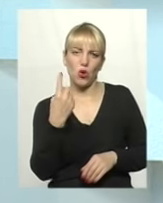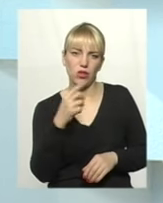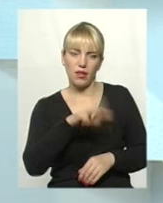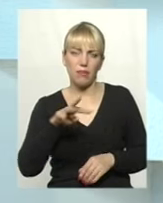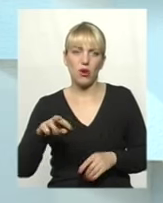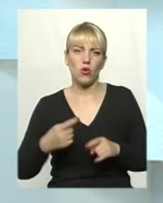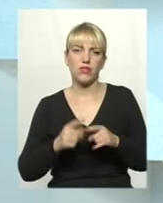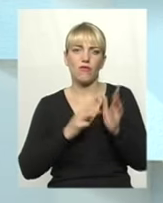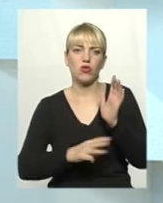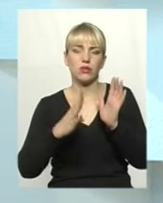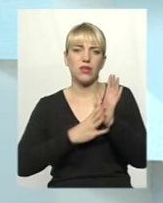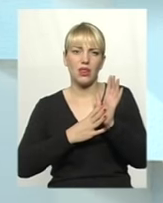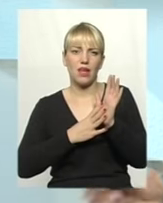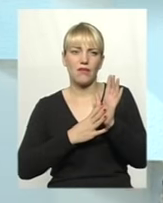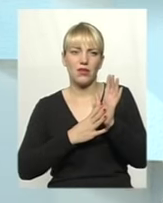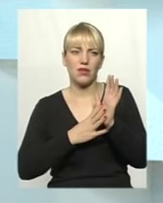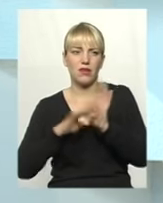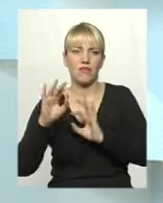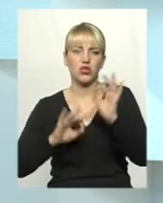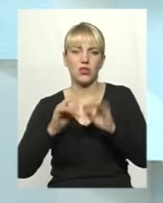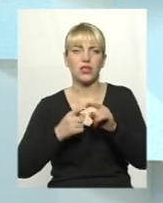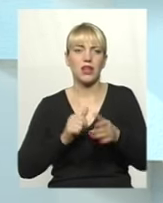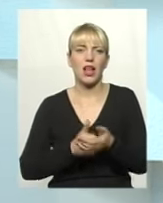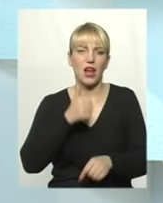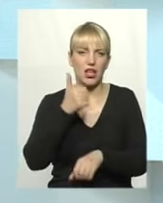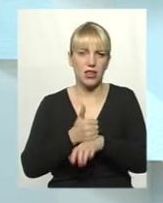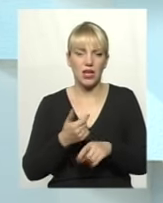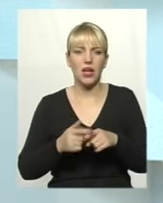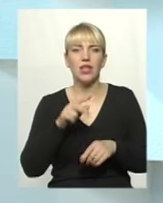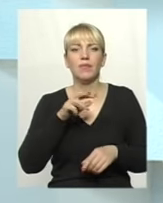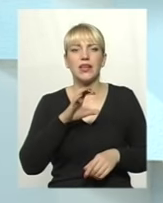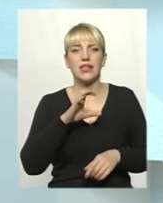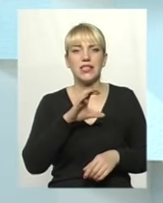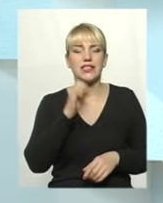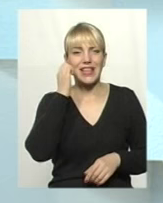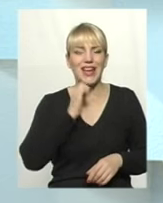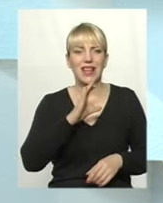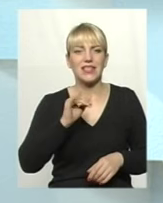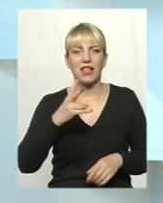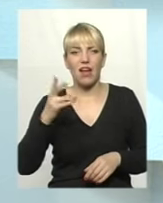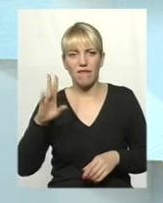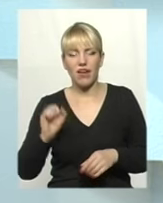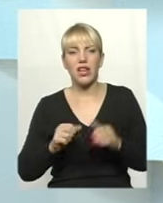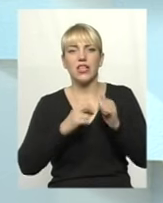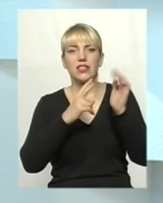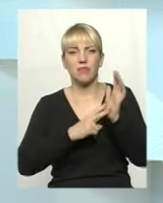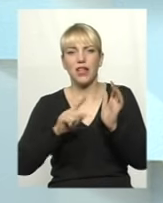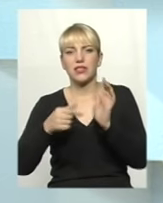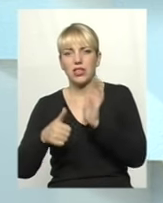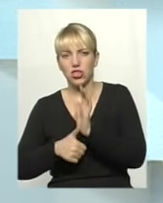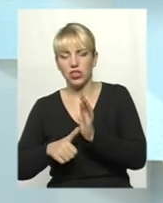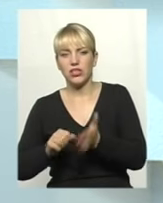або 89,7%. Це лідери. Стара Синява 17,6 мільйонів